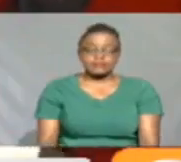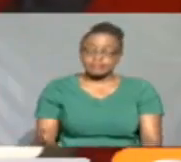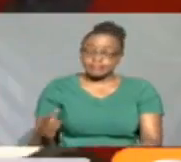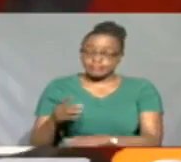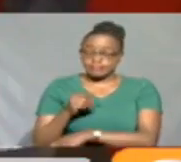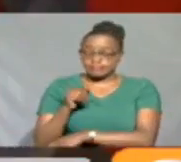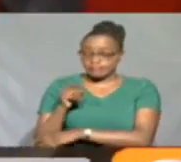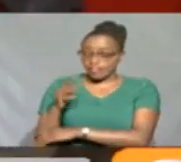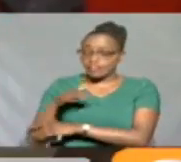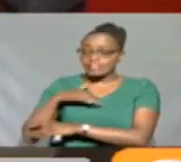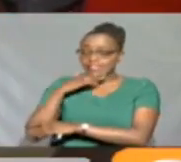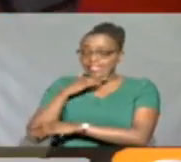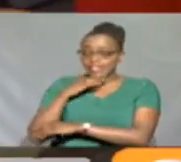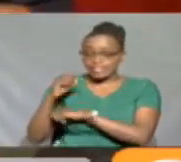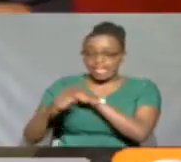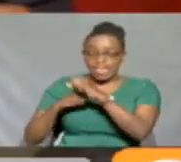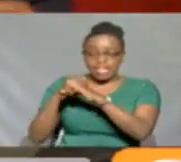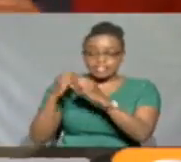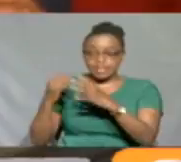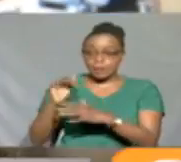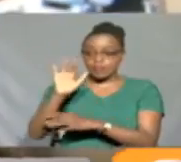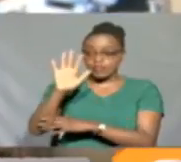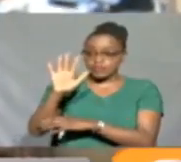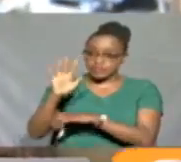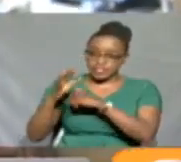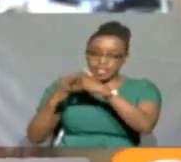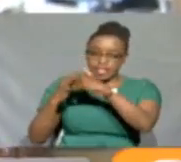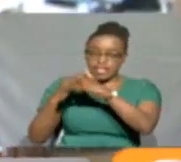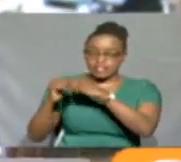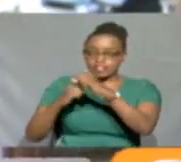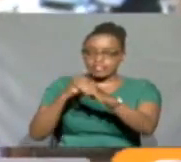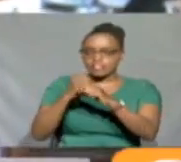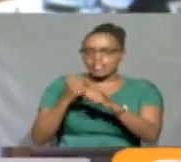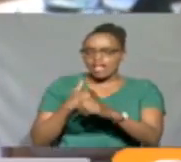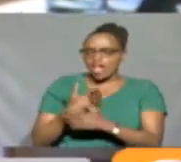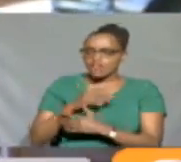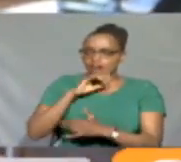Laboso amefariki akiwa na umri wa miaka 58 na